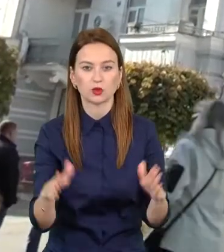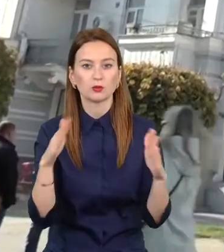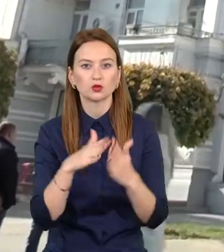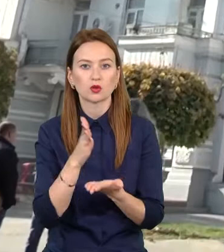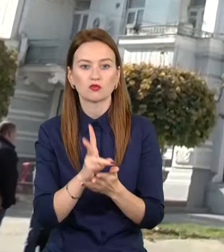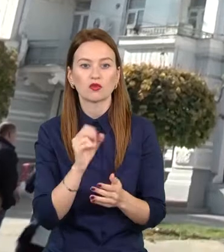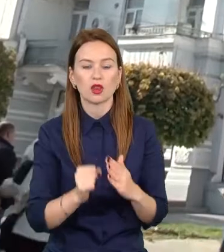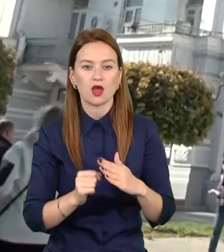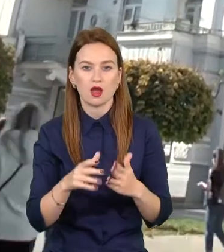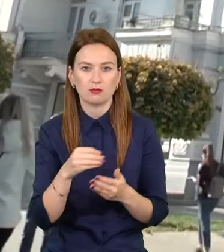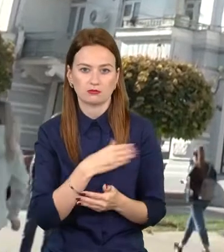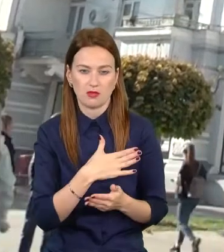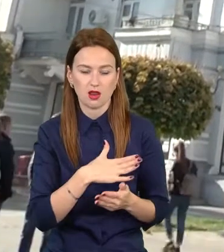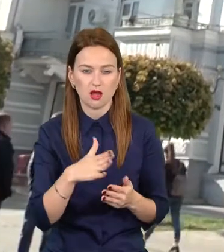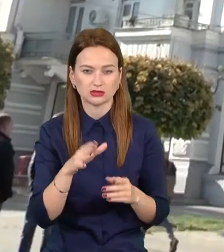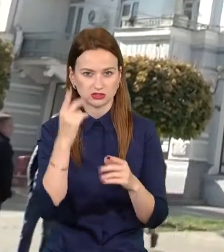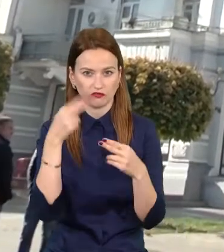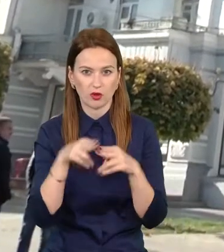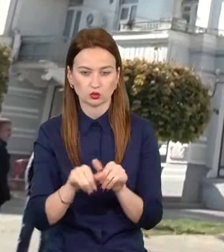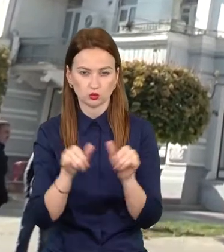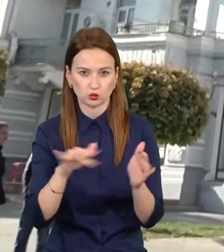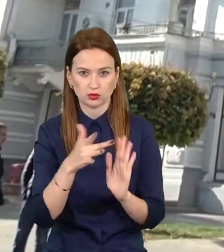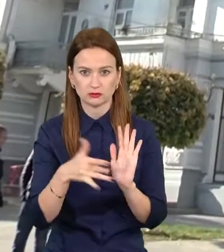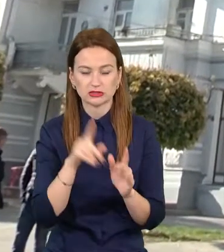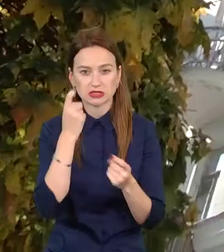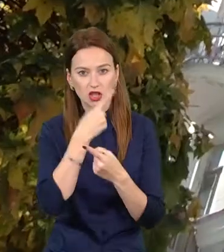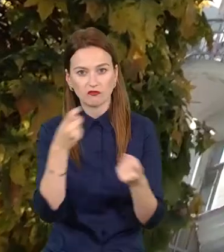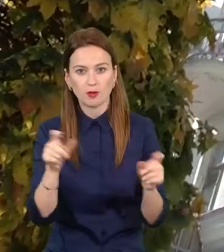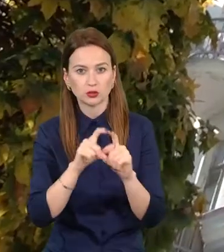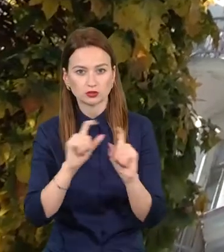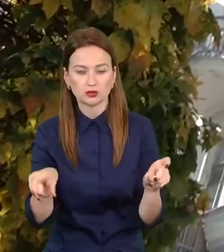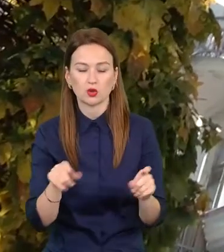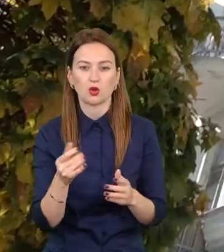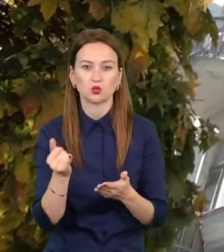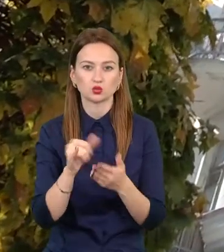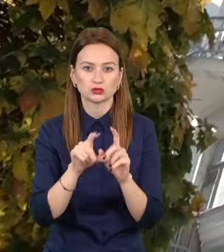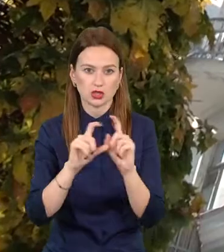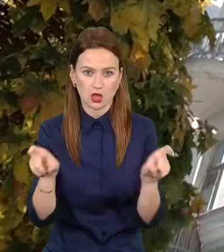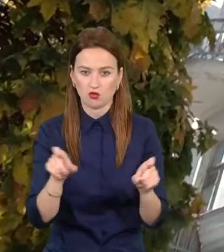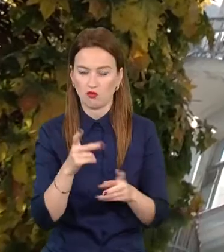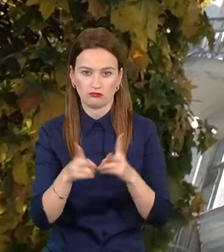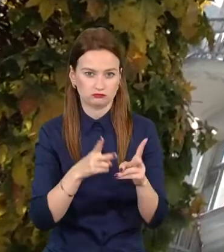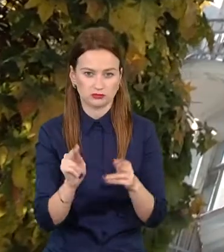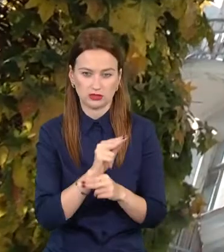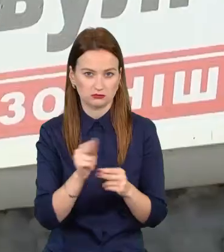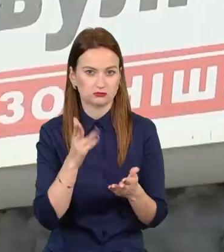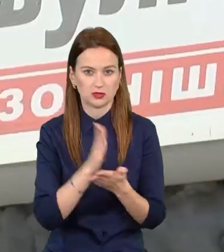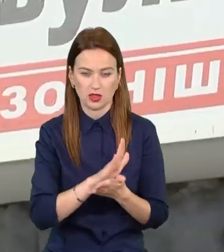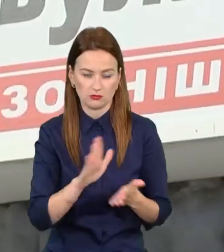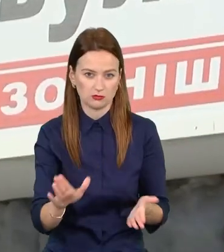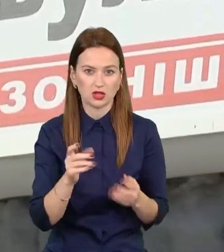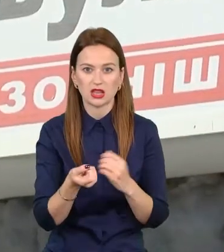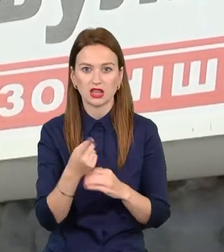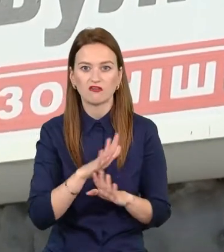балансі департамента інфраструктури міста. Проте, за інформацією департаменту, установа ремонтних робіт за цією адресою не проводить, оскільки не